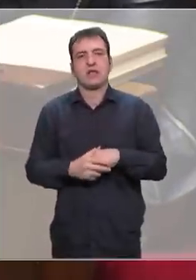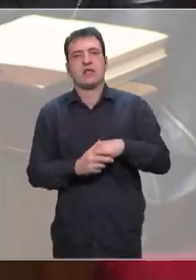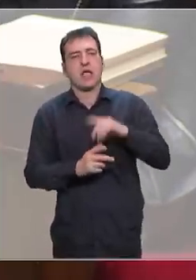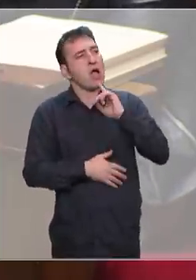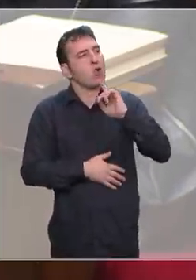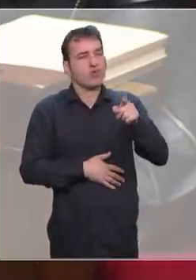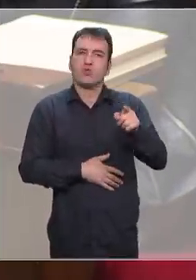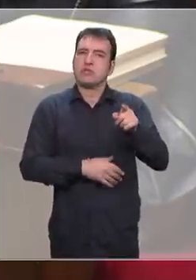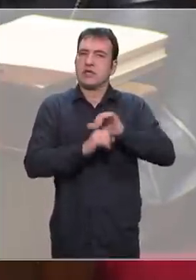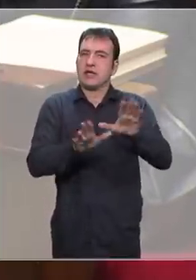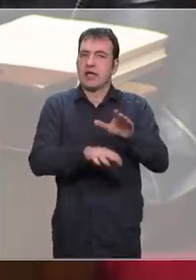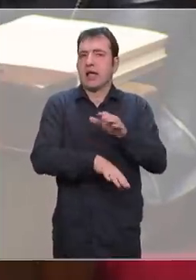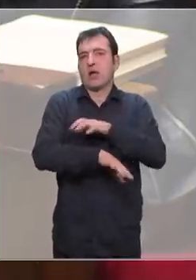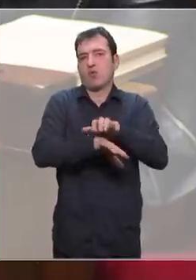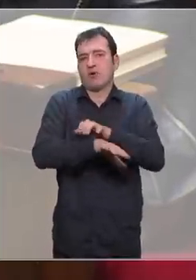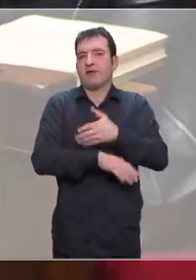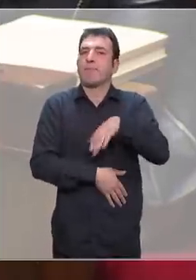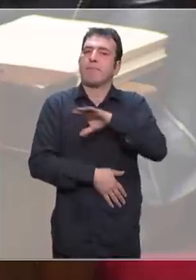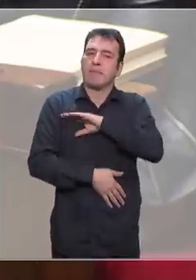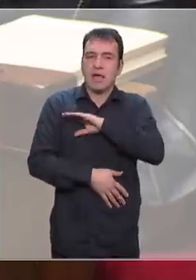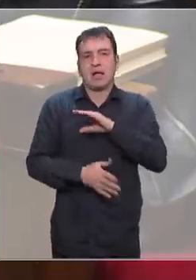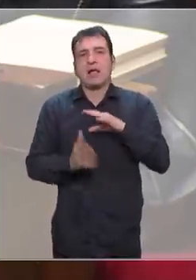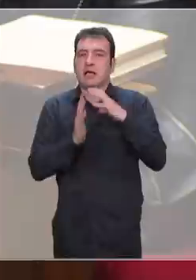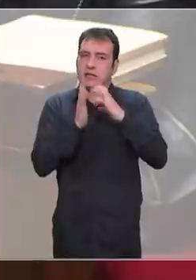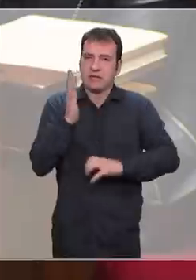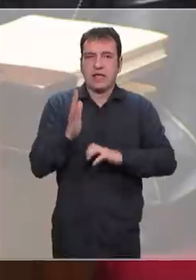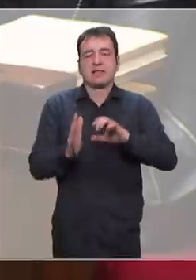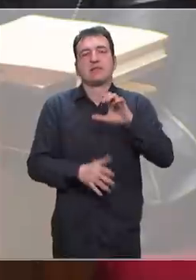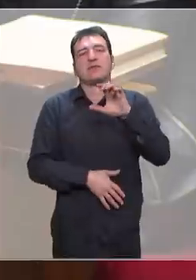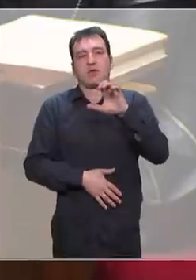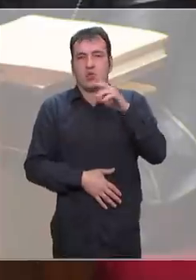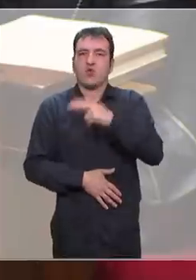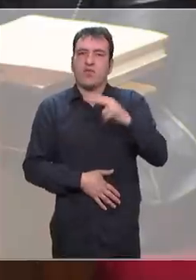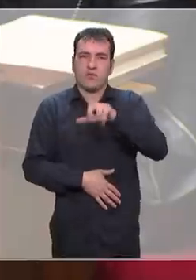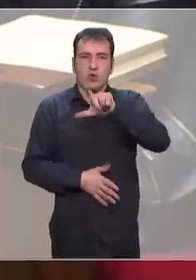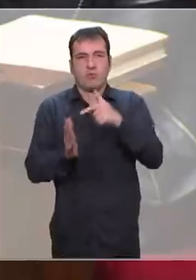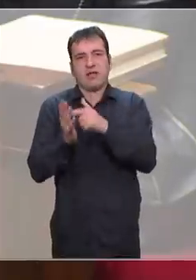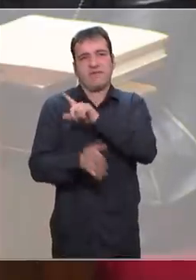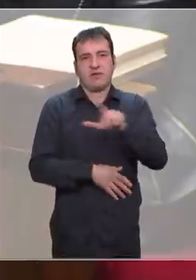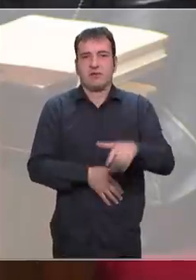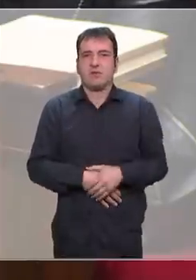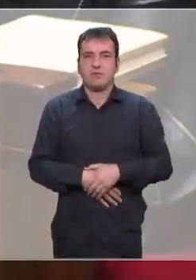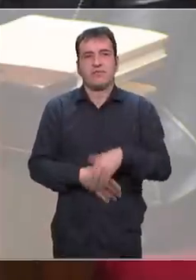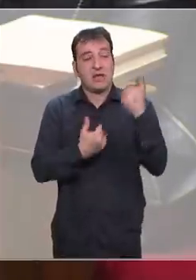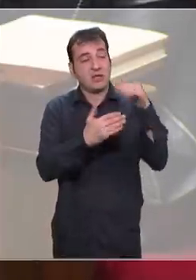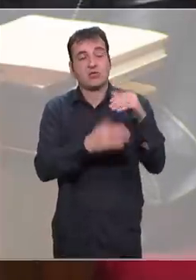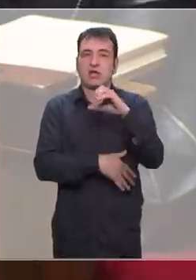du 17 novembre 2022. Les étrangers sous OQTF seront systématiquement inscrits au